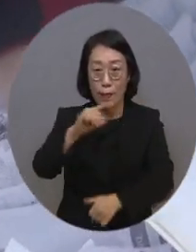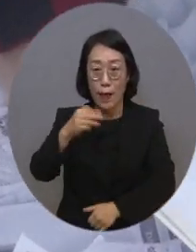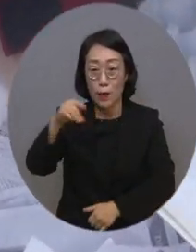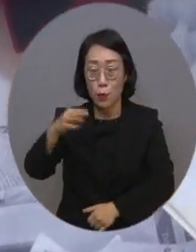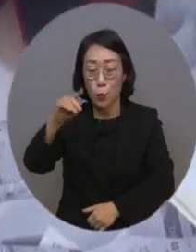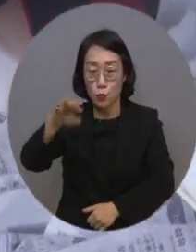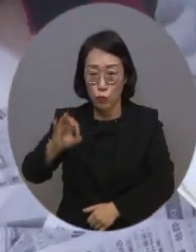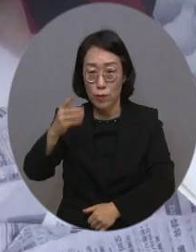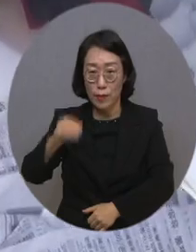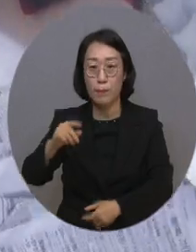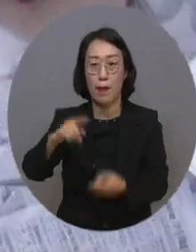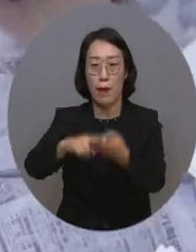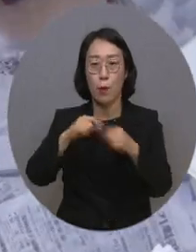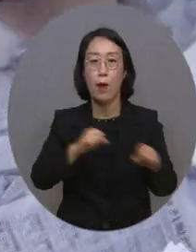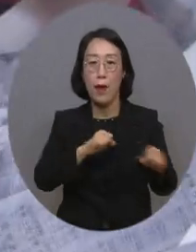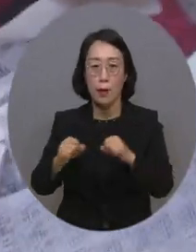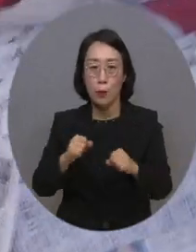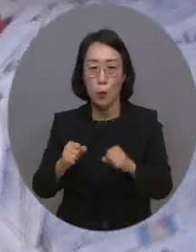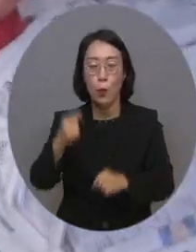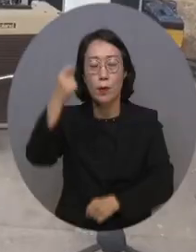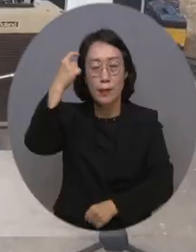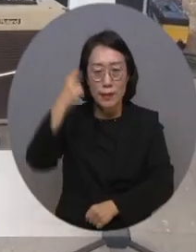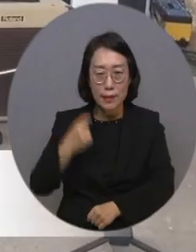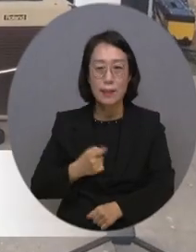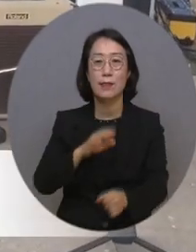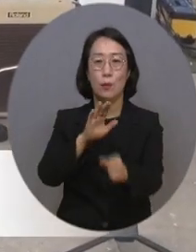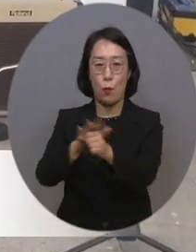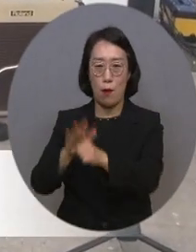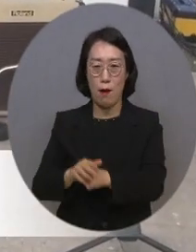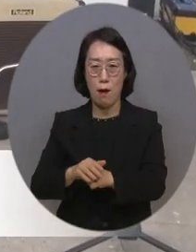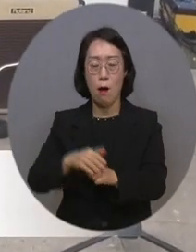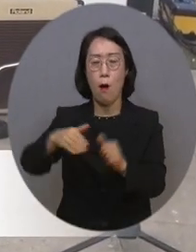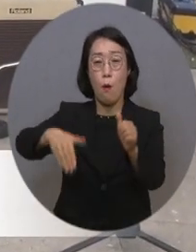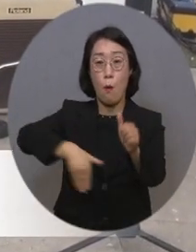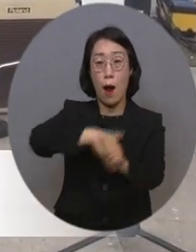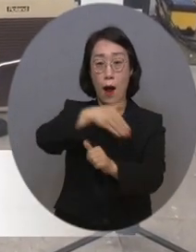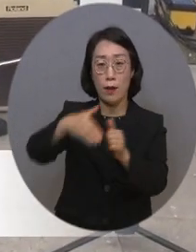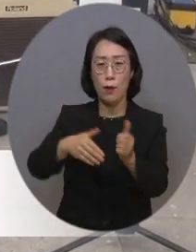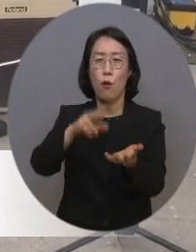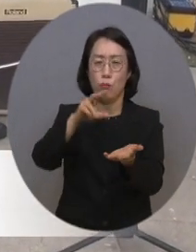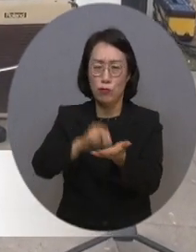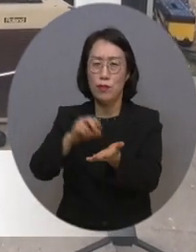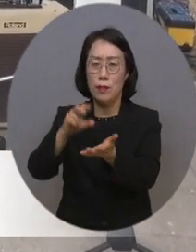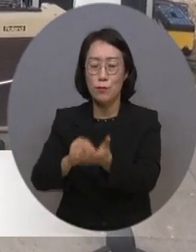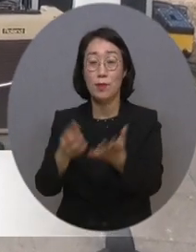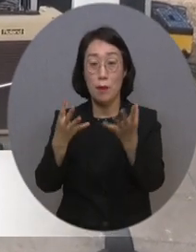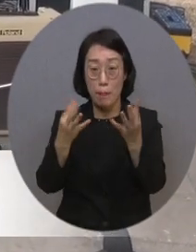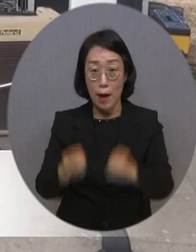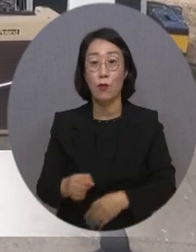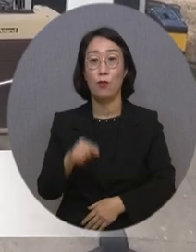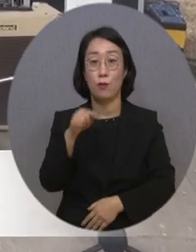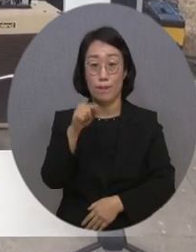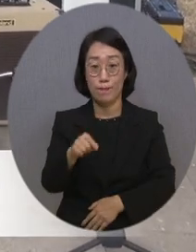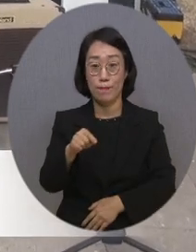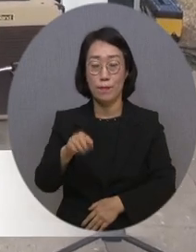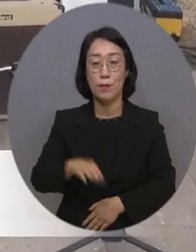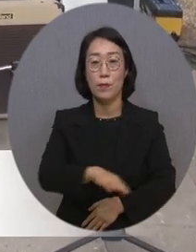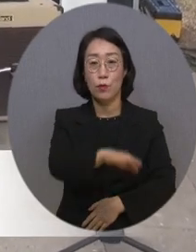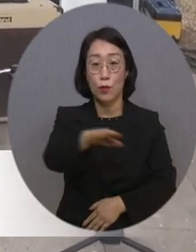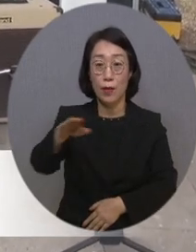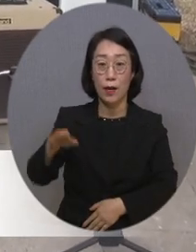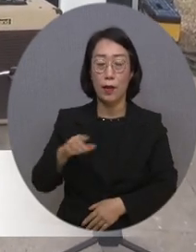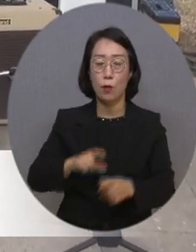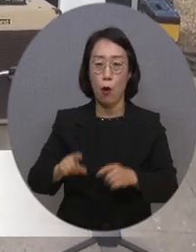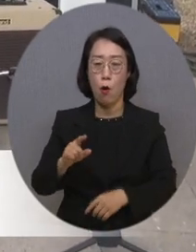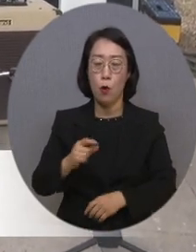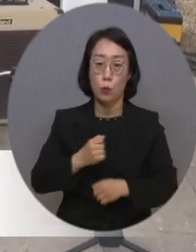중립을 실천하는 시민의식을 갖게 했습니다. 지금 환경이 굉장히 많은 문제들이 있잖아요. 우리가 진짜 조금